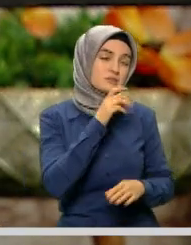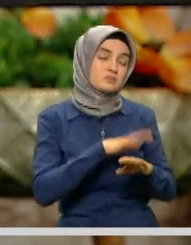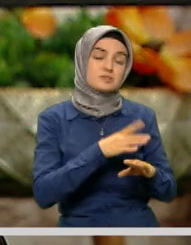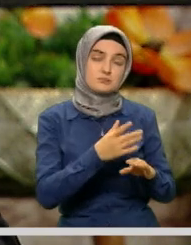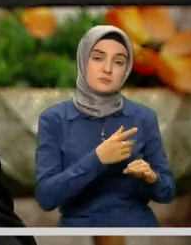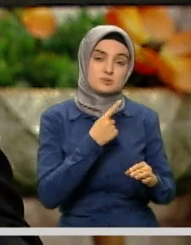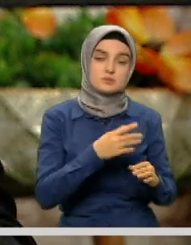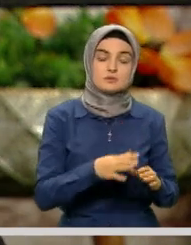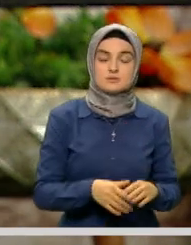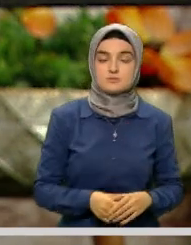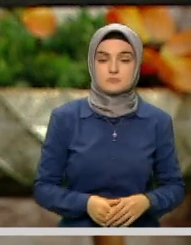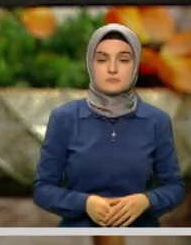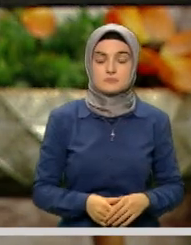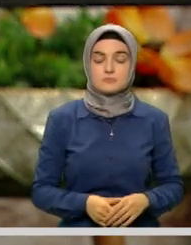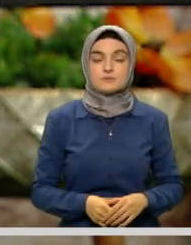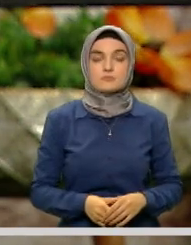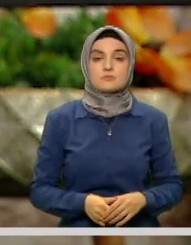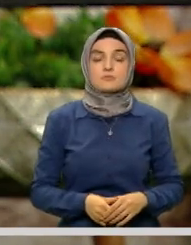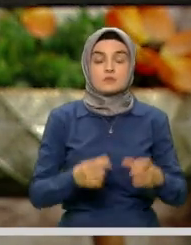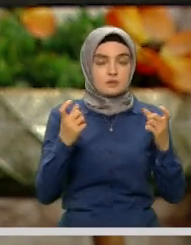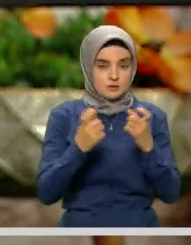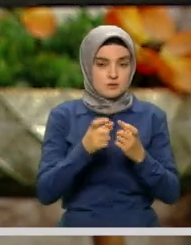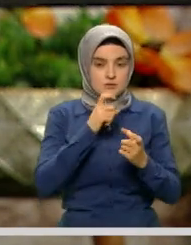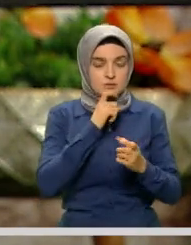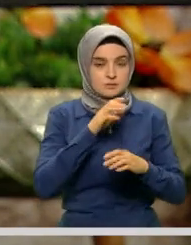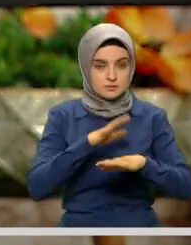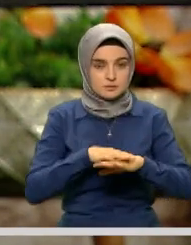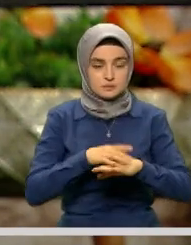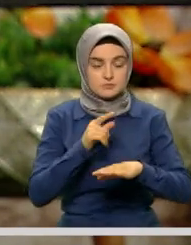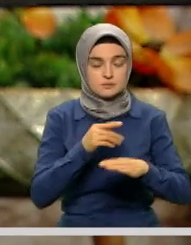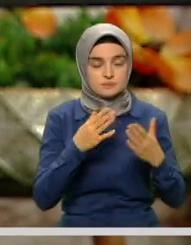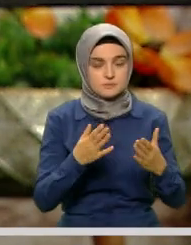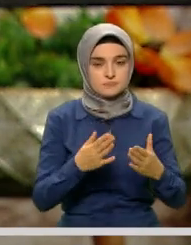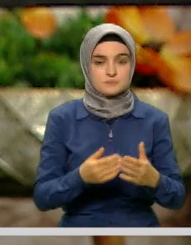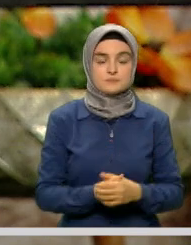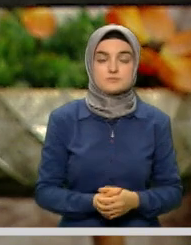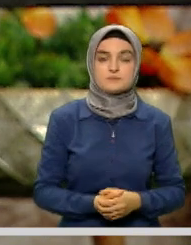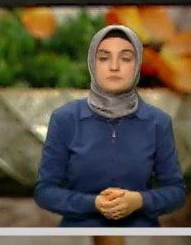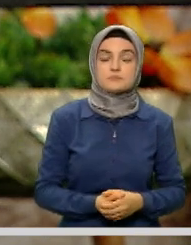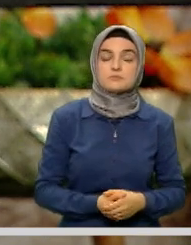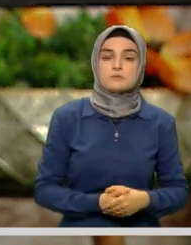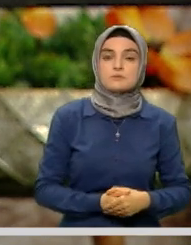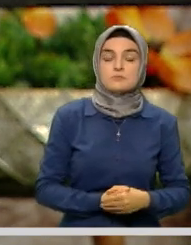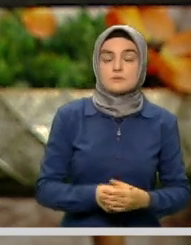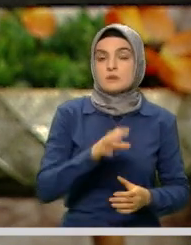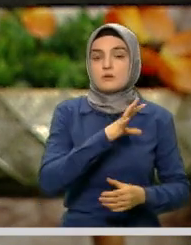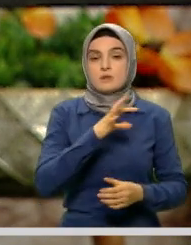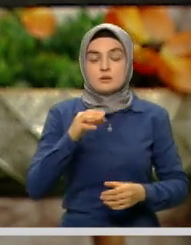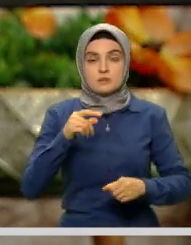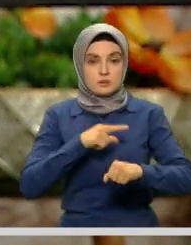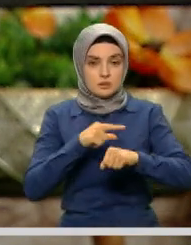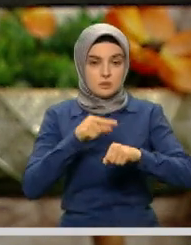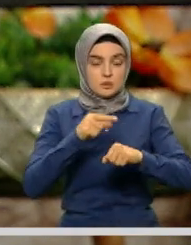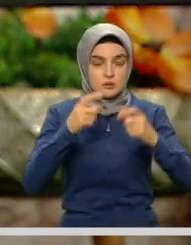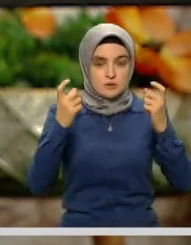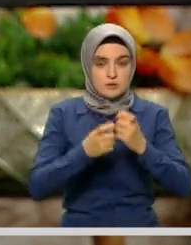peygamber öyle bir şey demedi. Değil mi? Halbuki kavmi yanlış yapmıştı. Evet onu o noktaya getiren kavmiydi yani. Evet. Ama hiçbir zaman kavmine bunu demedi.